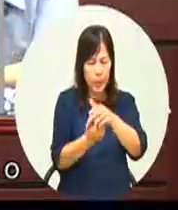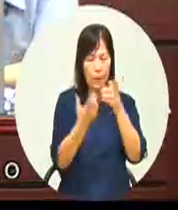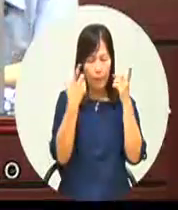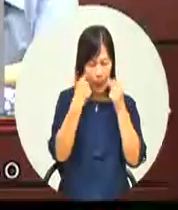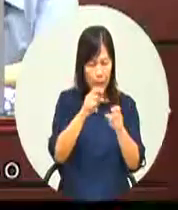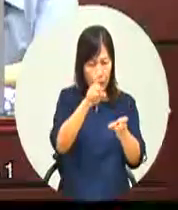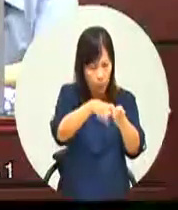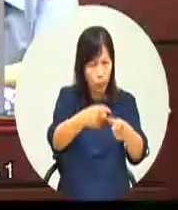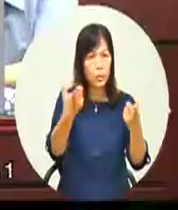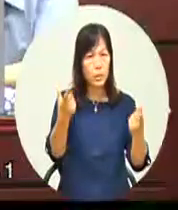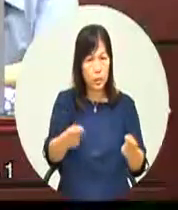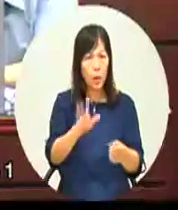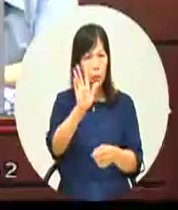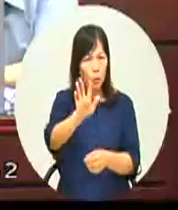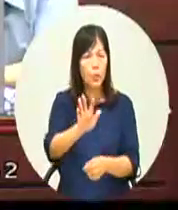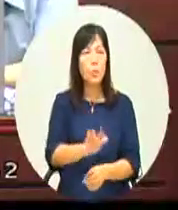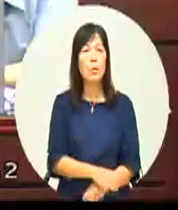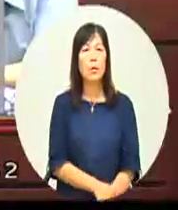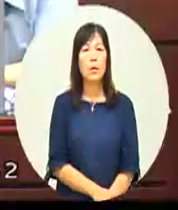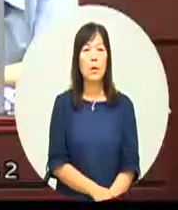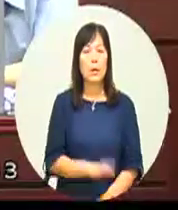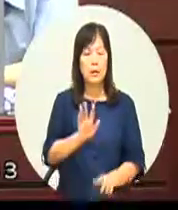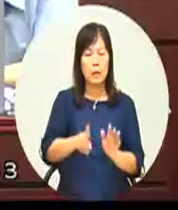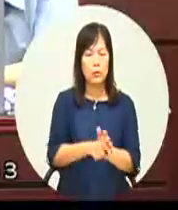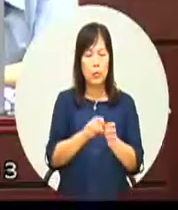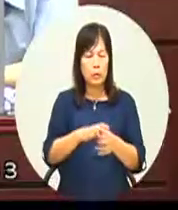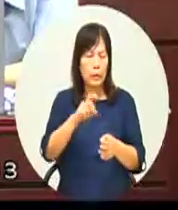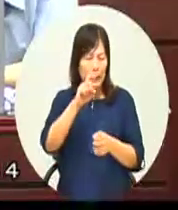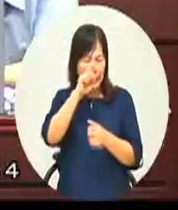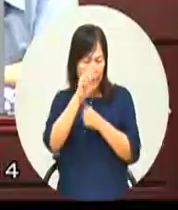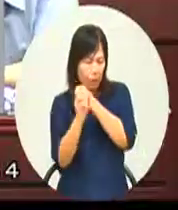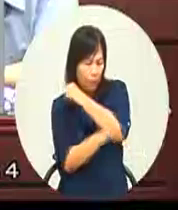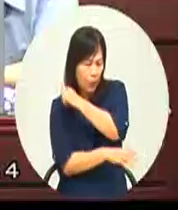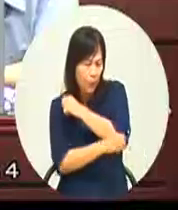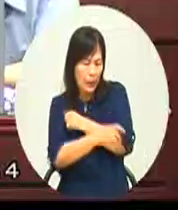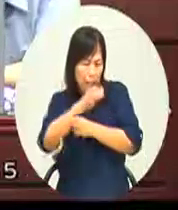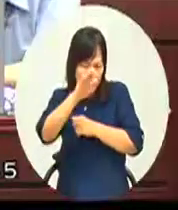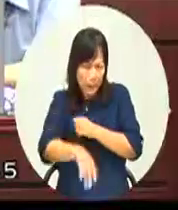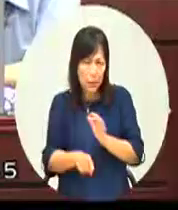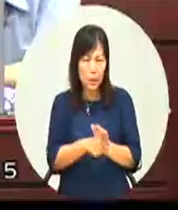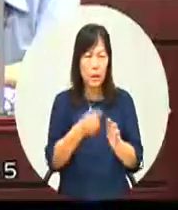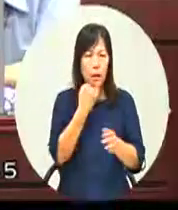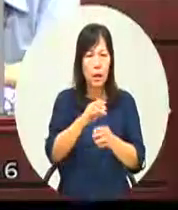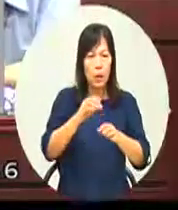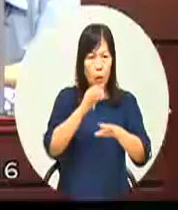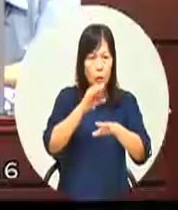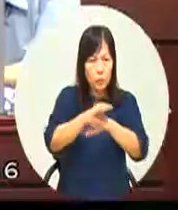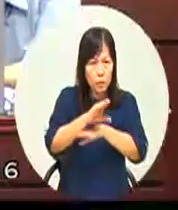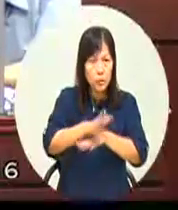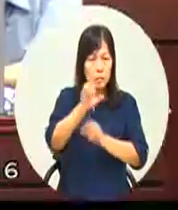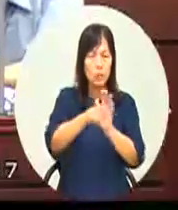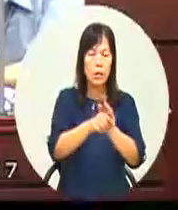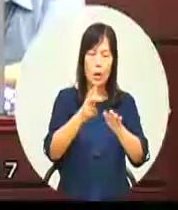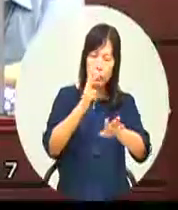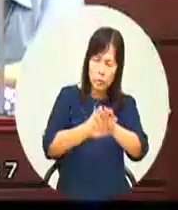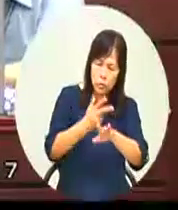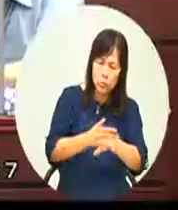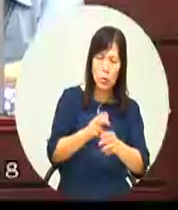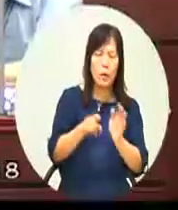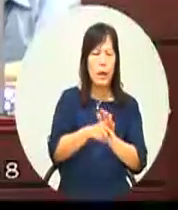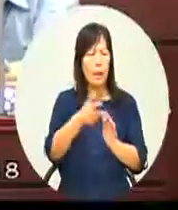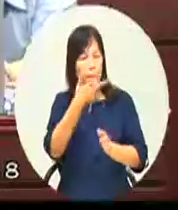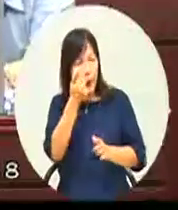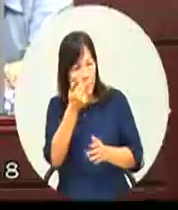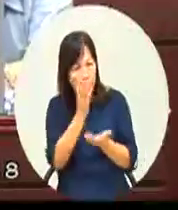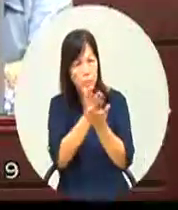的呢？现在已经有很多这种低碳的运具，其实它的技术也好，它的成熟度也好，它的便利性也好，也